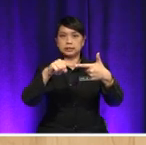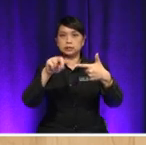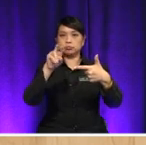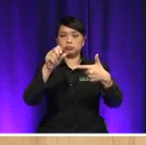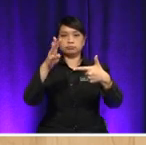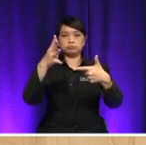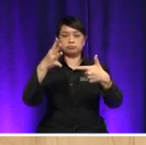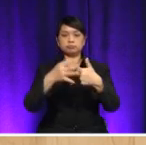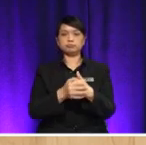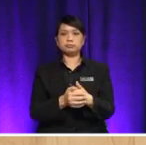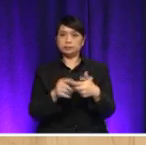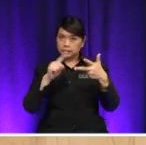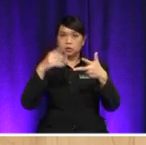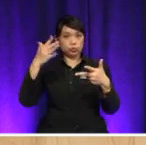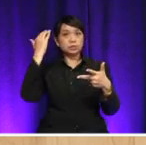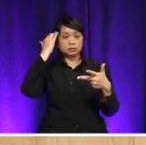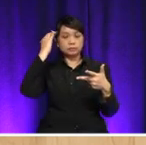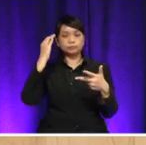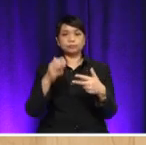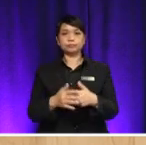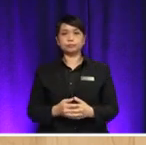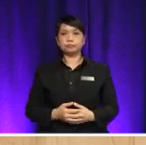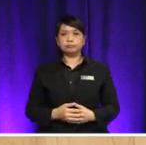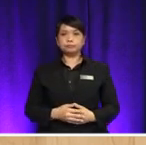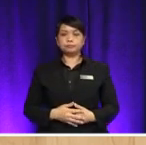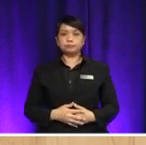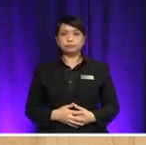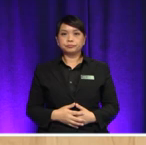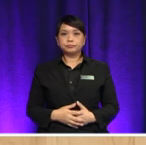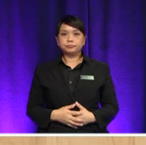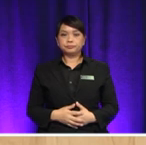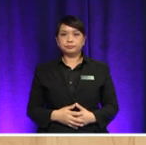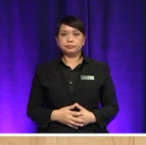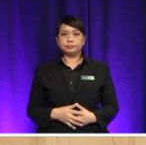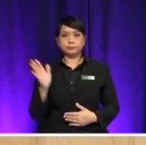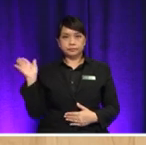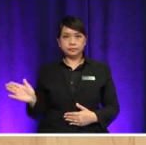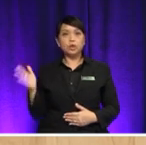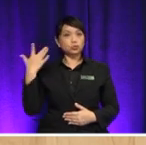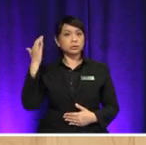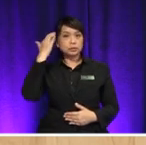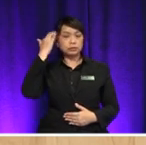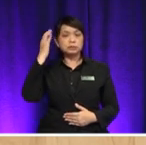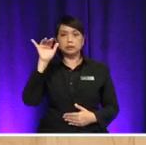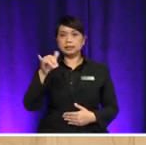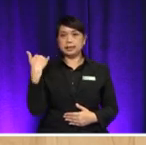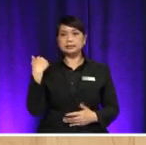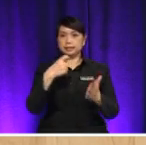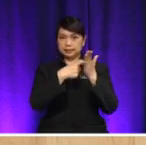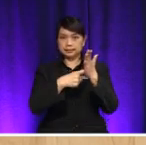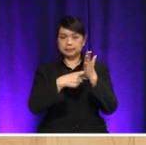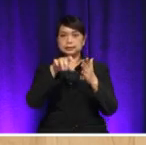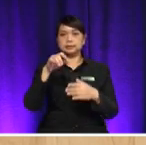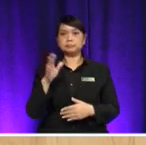yang kita nampak sekarang ini kita nampak ya ini dulu ya Ini kita tak tahu ya ini kita ada harga dia ya ini kita ada nunggu